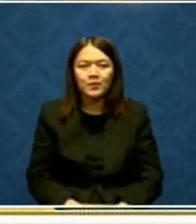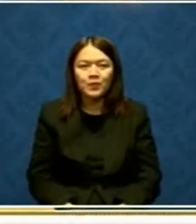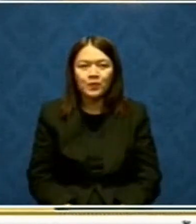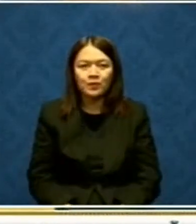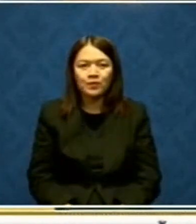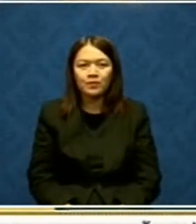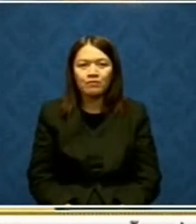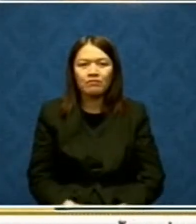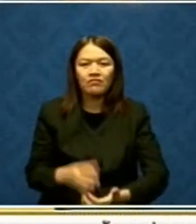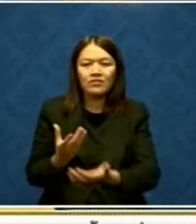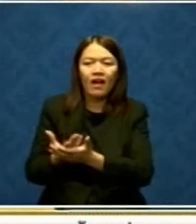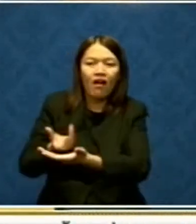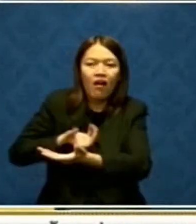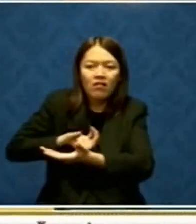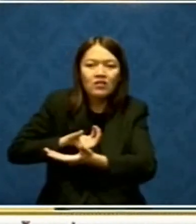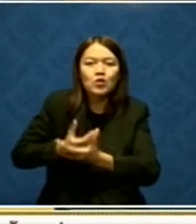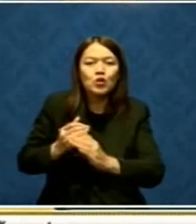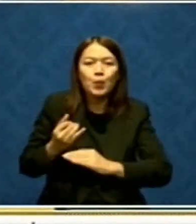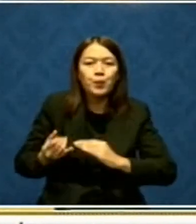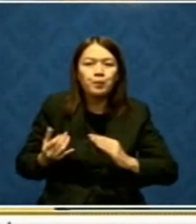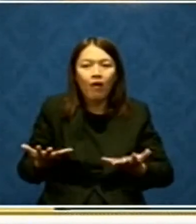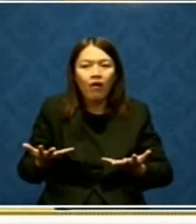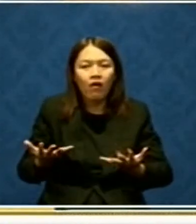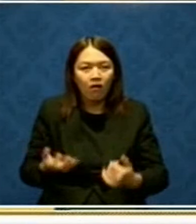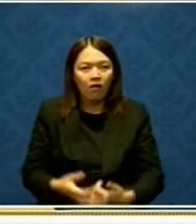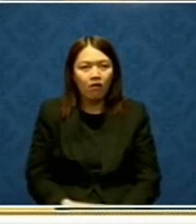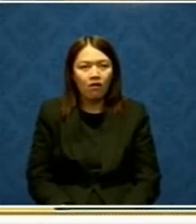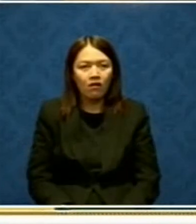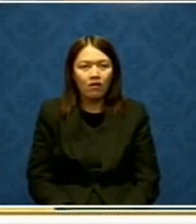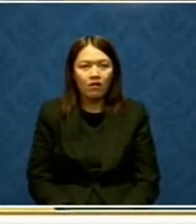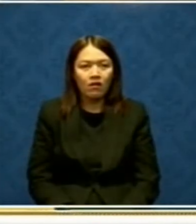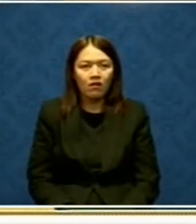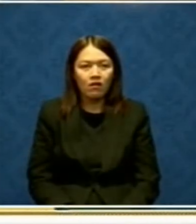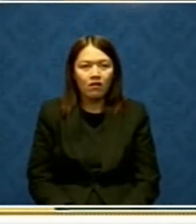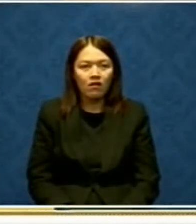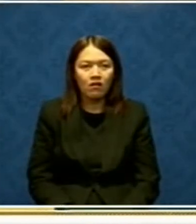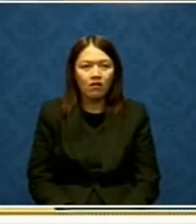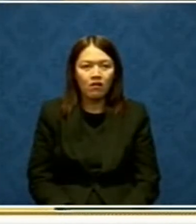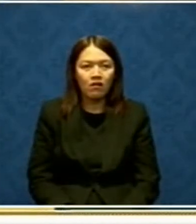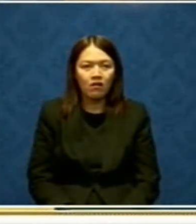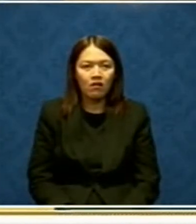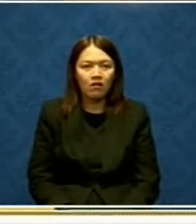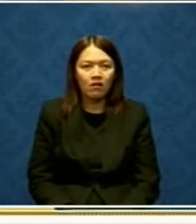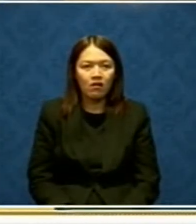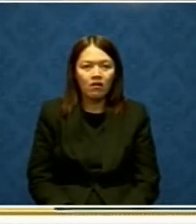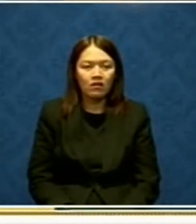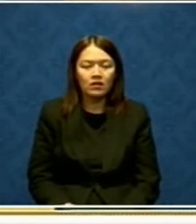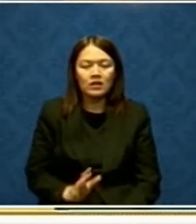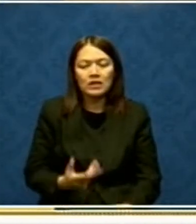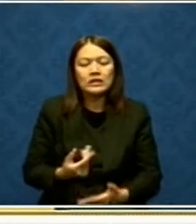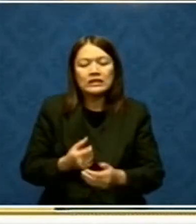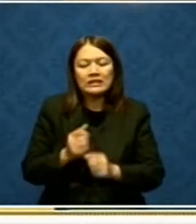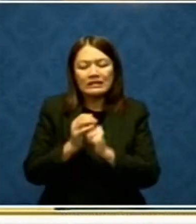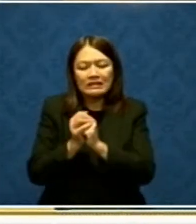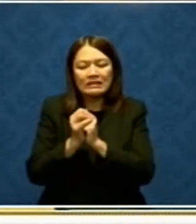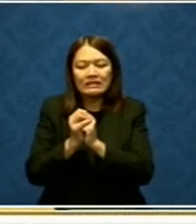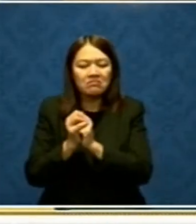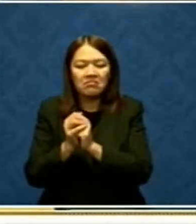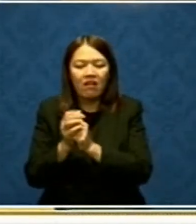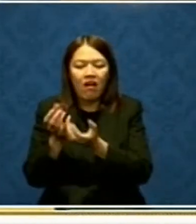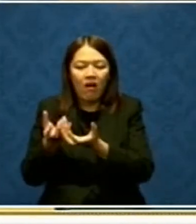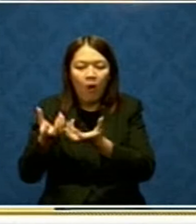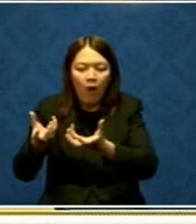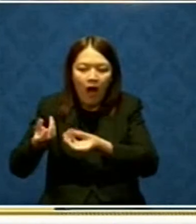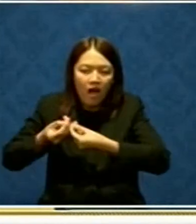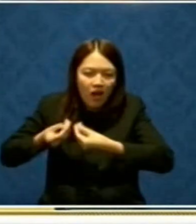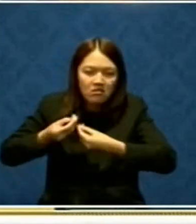เอาเงินทอนแล้วจบกันหรือไงไม่รู้เนี่ยครับที่แน่ๆเนี่ยจีนผิดสัญญาเต็มๆแต่จีนไม่ขวนขวายที่จะเสนออะไรชดเชยอะไรให้เราเลย